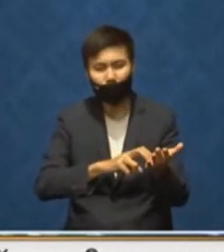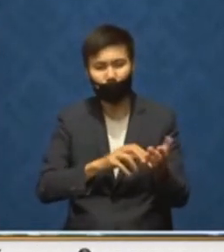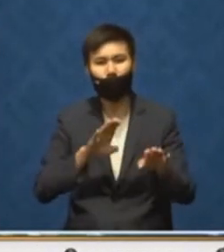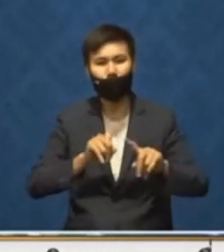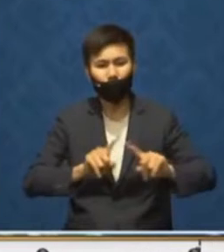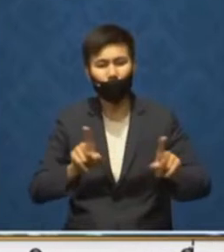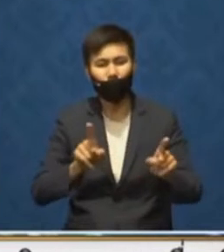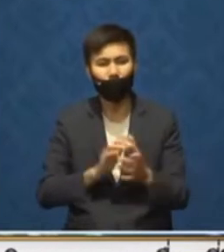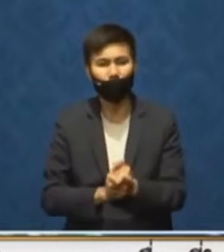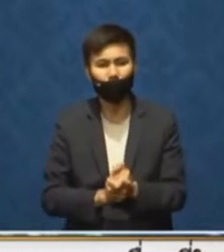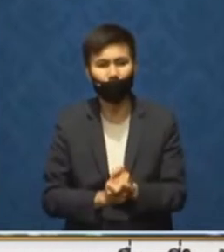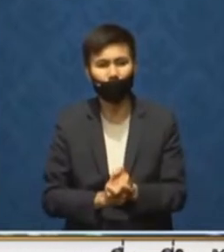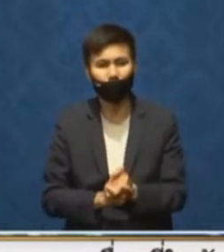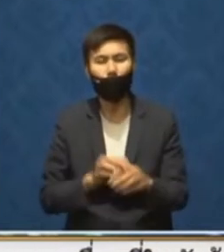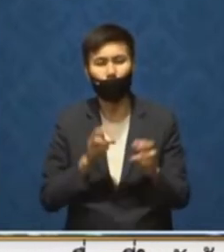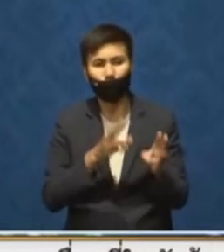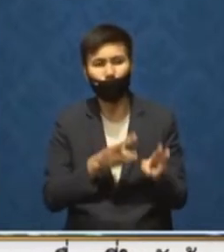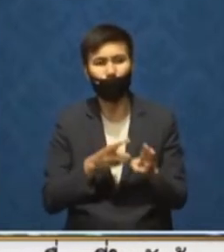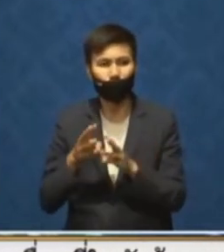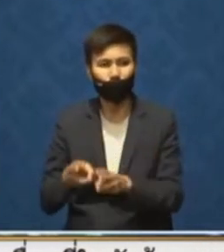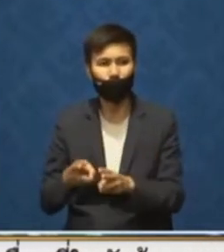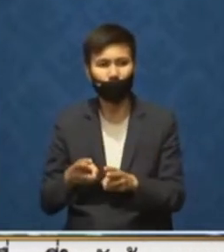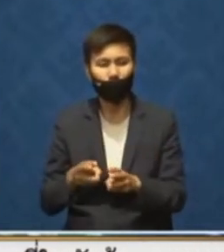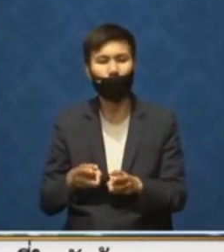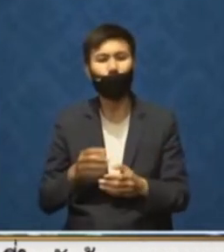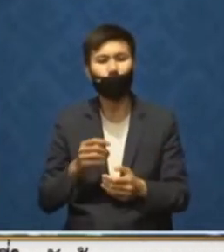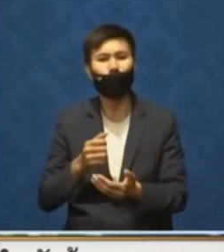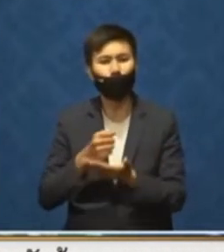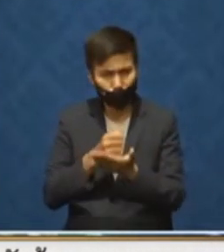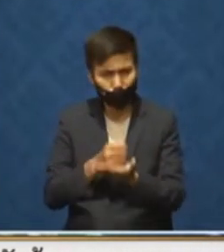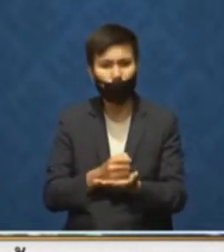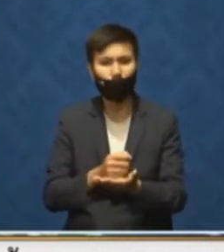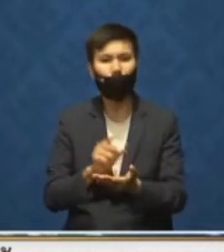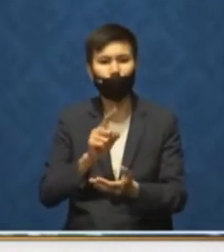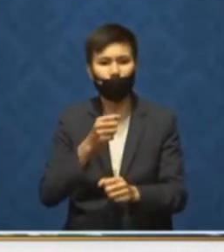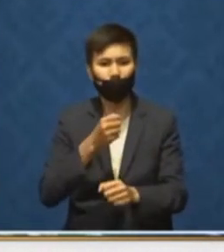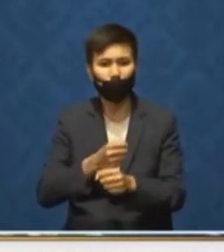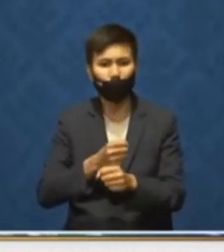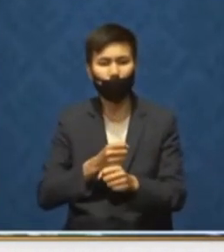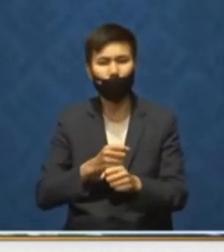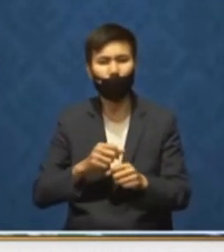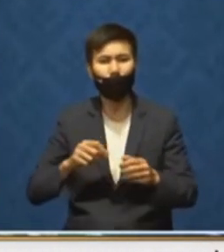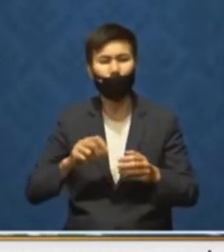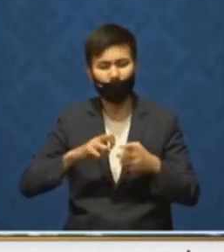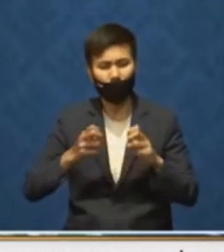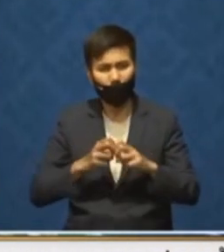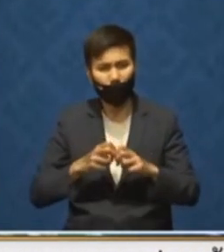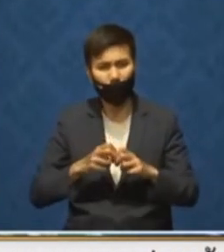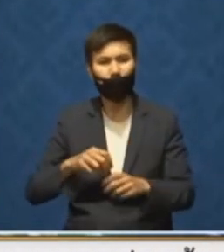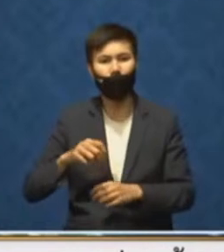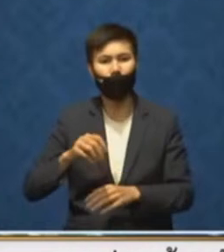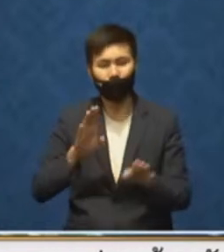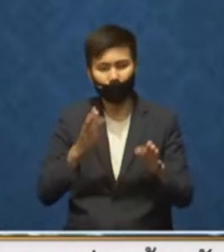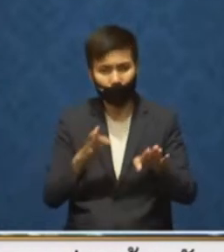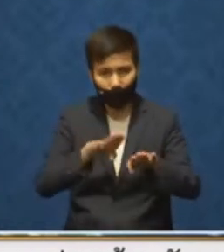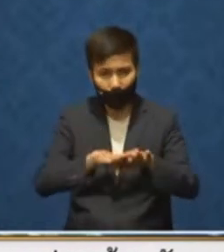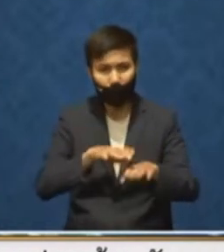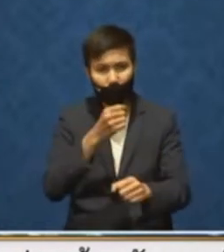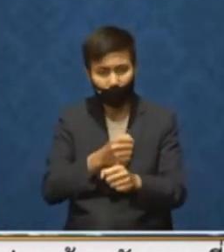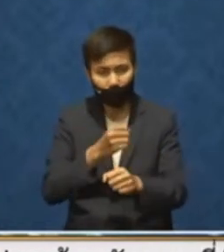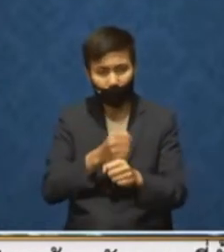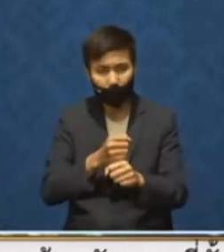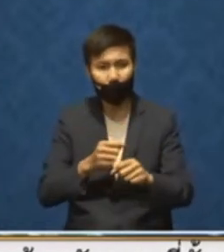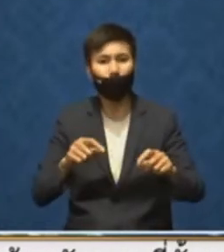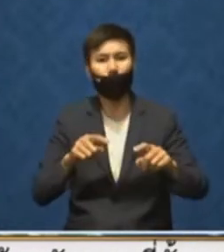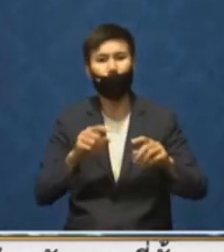ก็หาวิชาพี่วิธีการที่จะมาเป็นเครื่องมือช่วยนะครับในการที่ขจัดปัญหาความซับซ้อนตรงนี้ก็มีการจัดทำแผนที่แนวเขตที่ดินของ